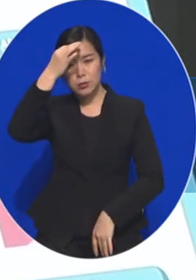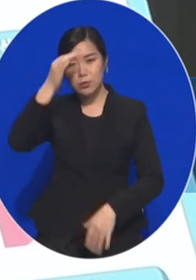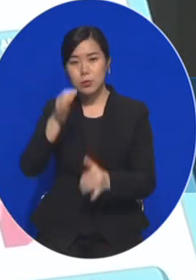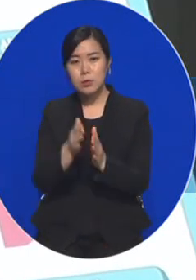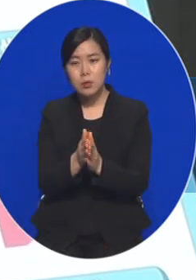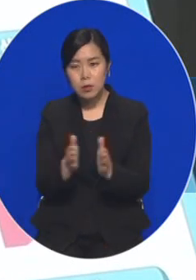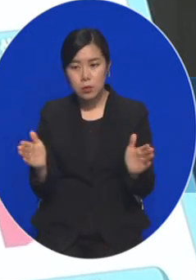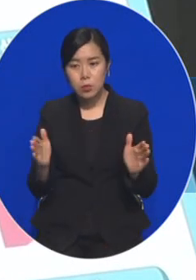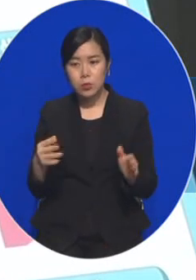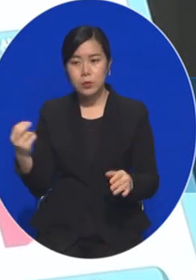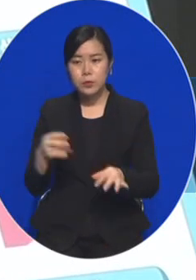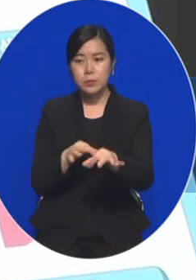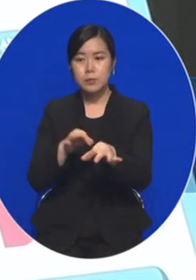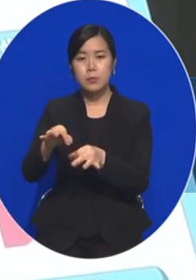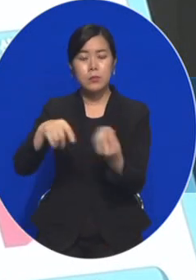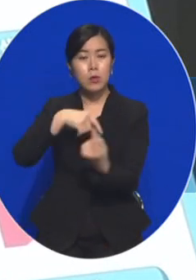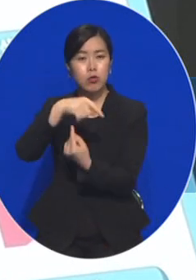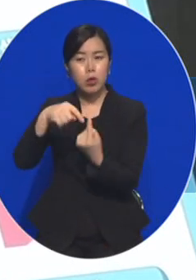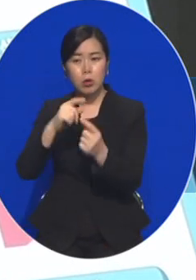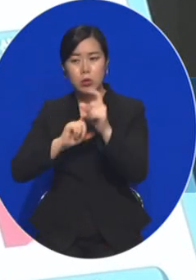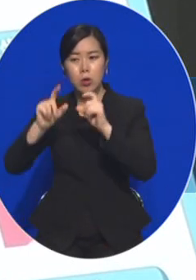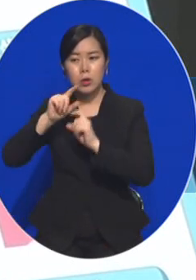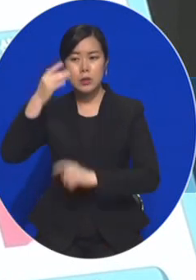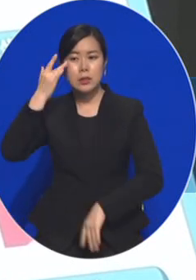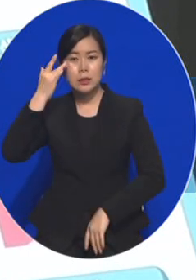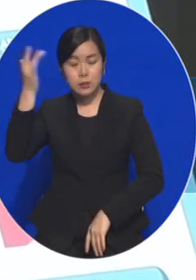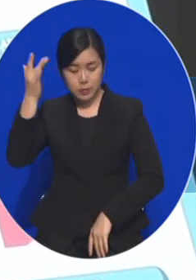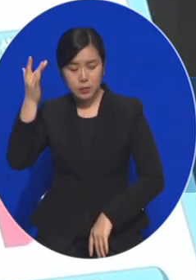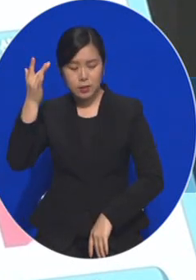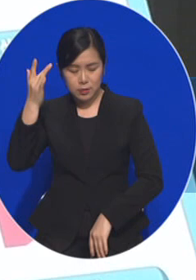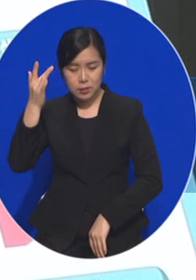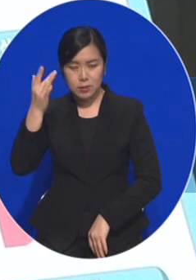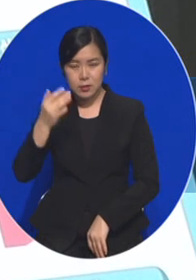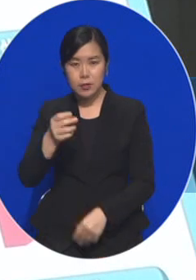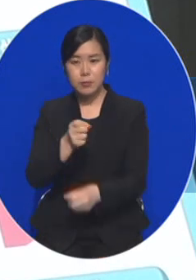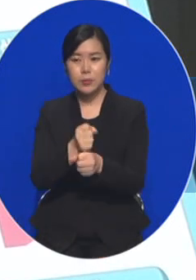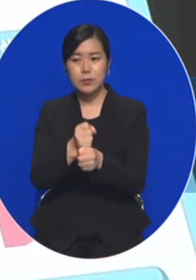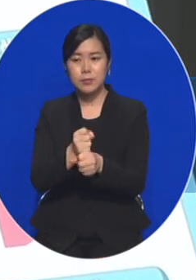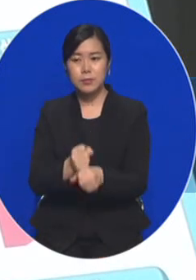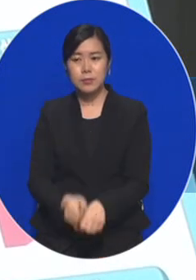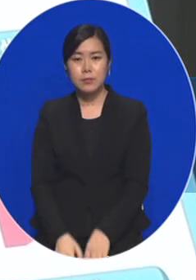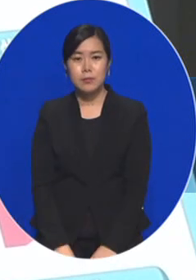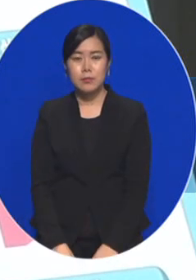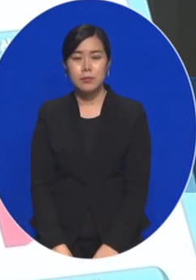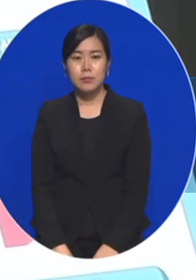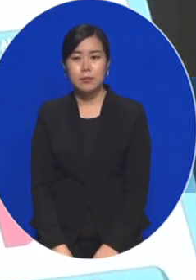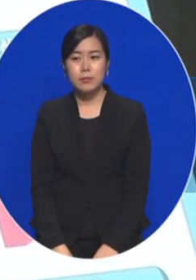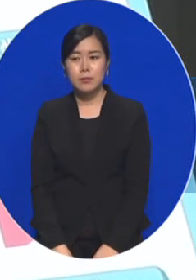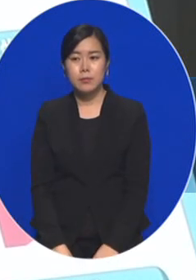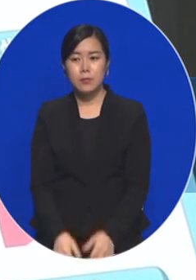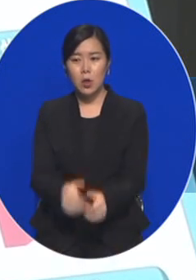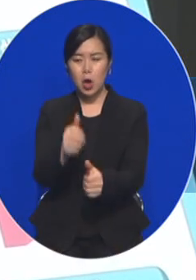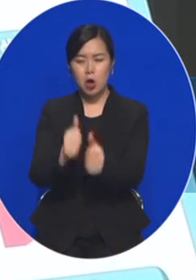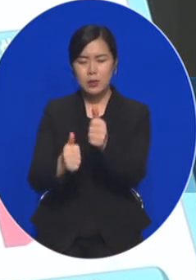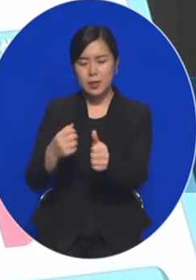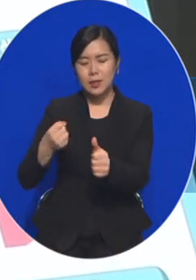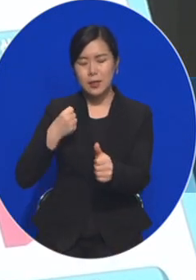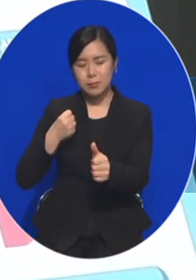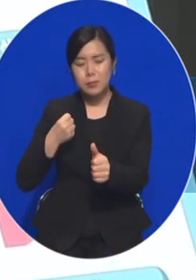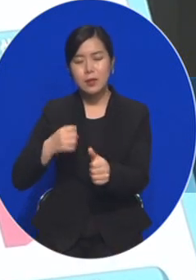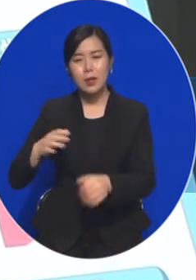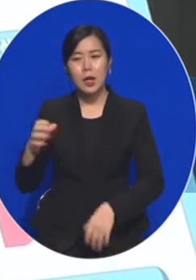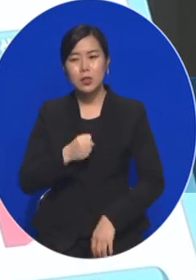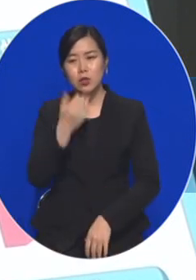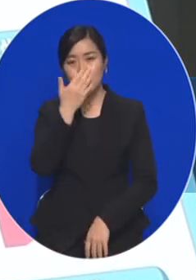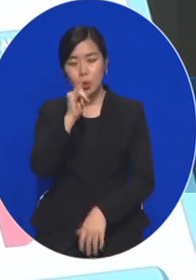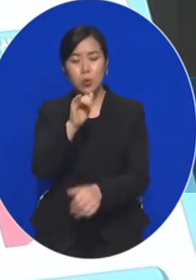해서 점포 경영을 좀 더 스마트화하게 함으로써 경쟁력을 갖출 수 있도록